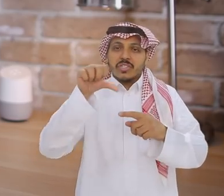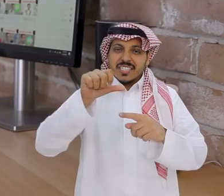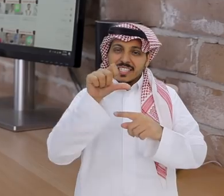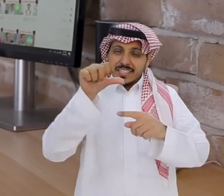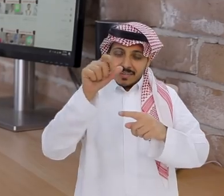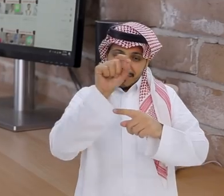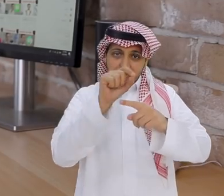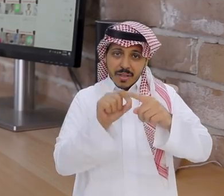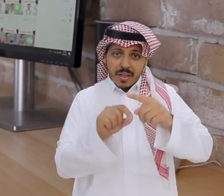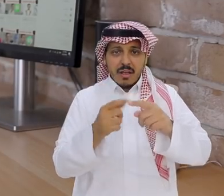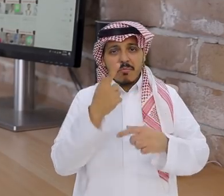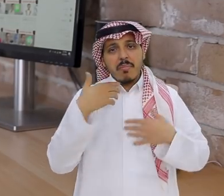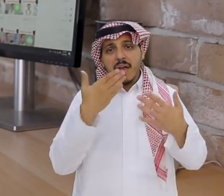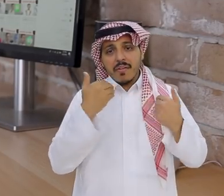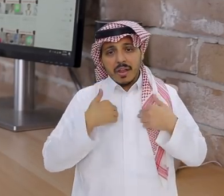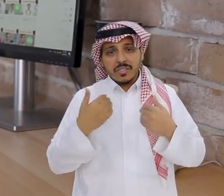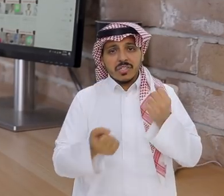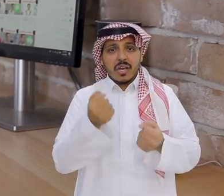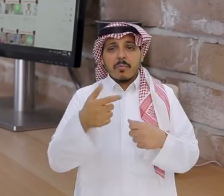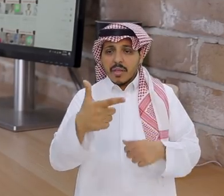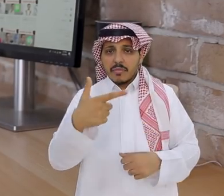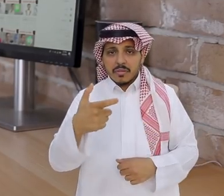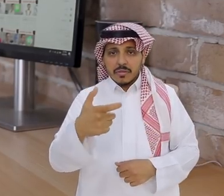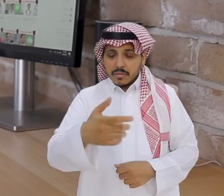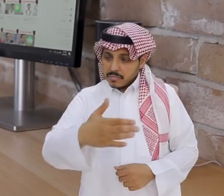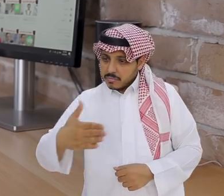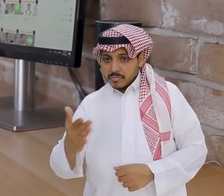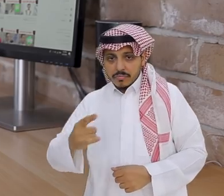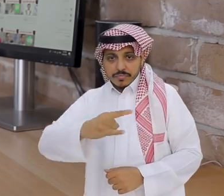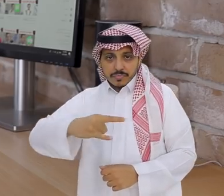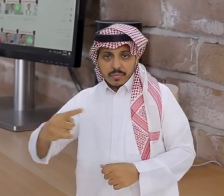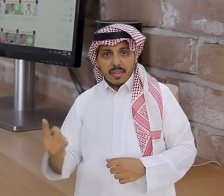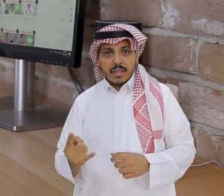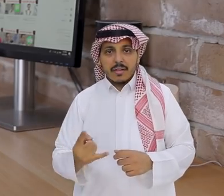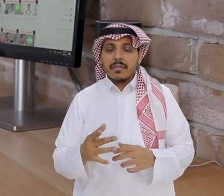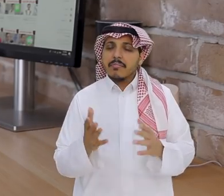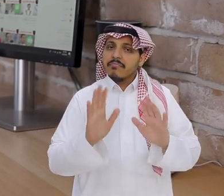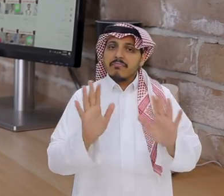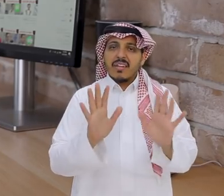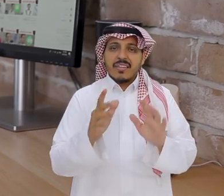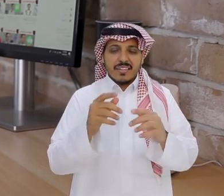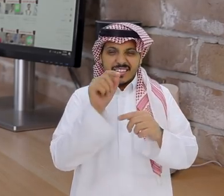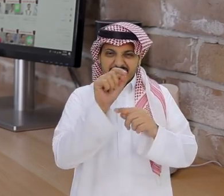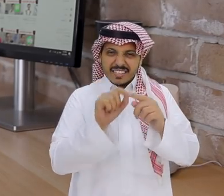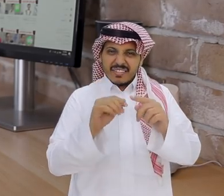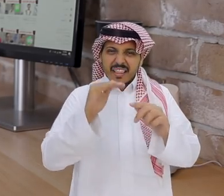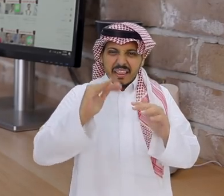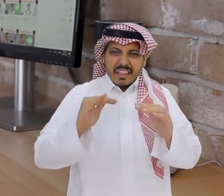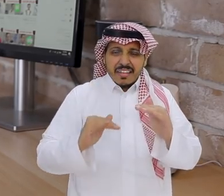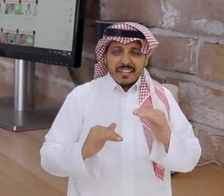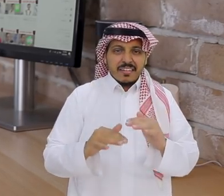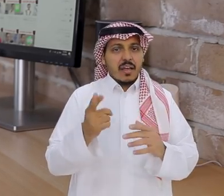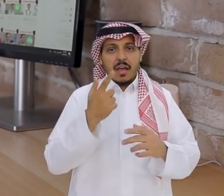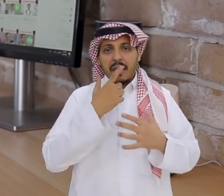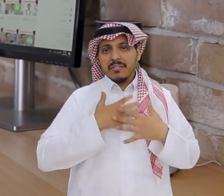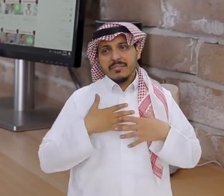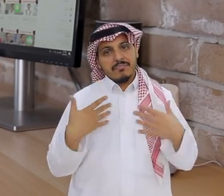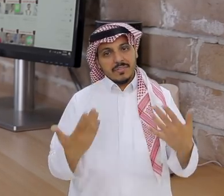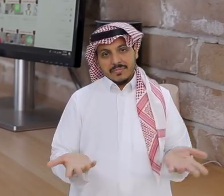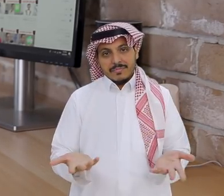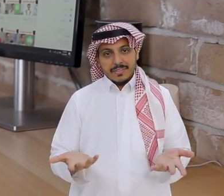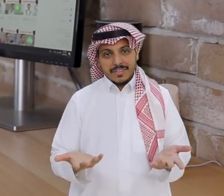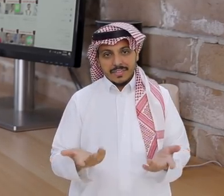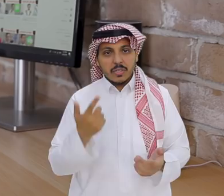هذه التقنية. و4% قالوا دائما و4% قالوا نادرا، فاحنا نتكلم على تقنية لم يتم تبنيها بشكل